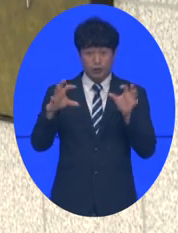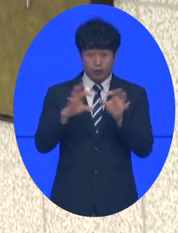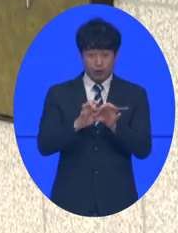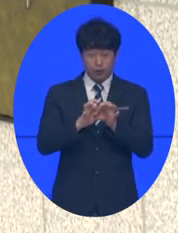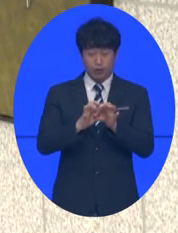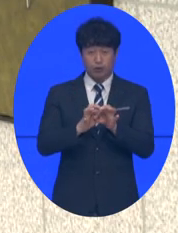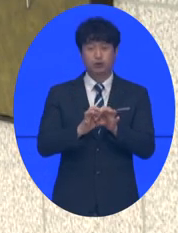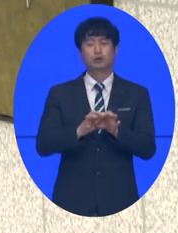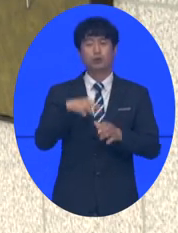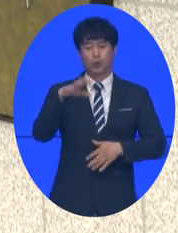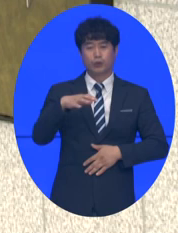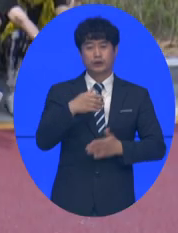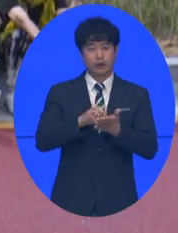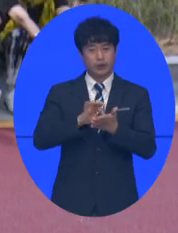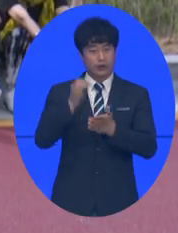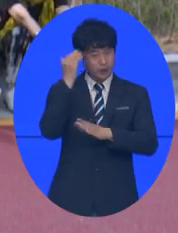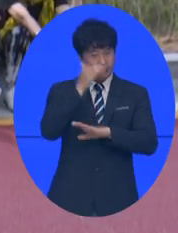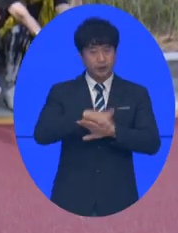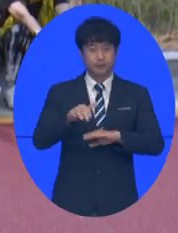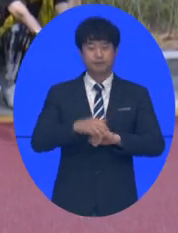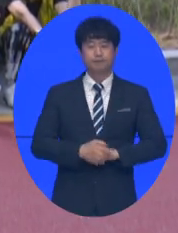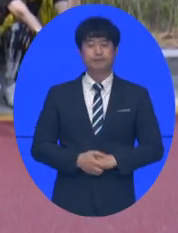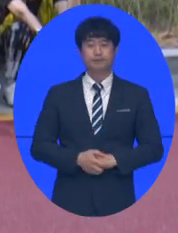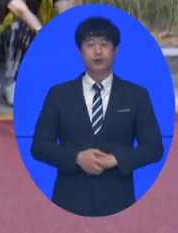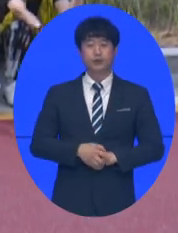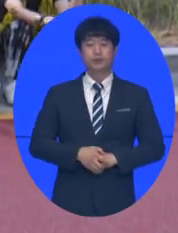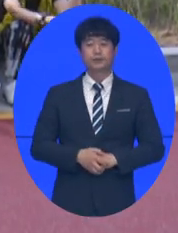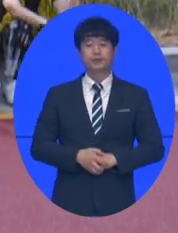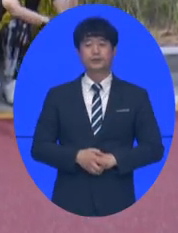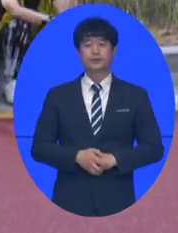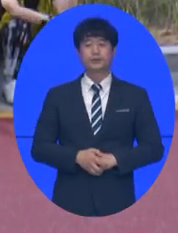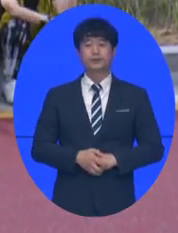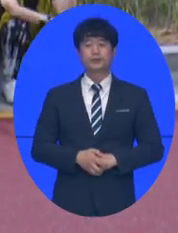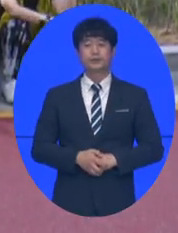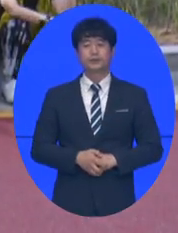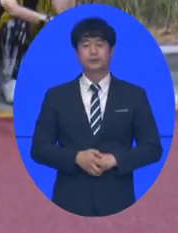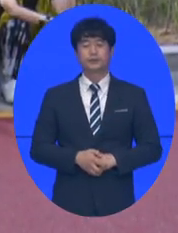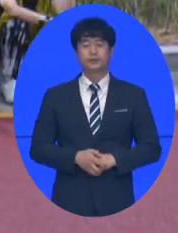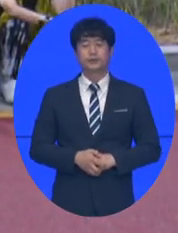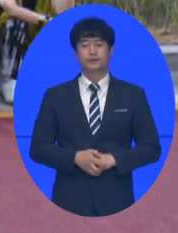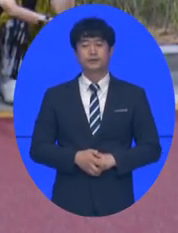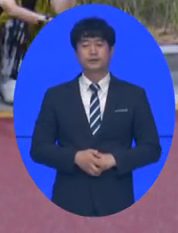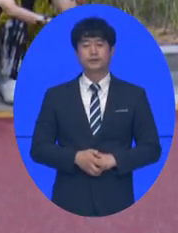미술관의 공간을 활용할 예정입니다. 경기 GTV 서문영입니다.